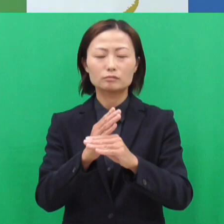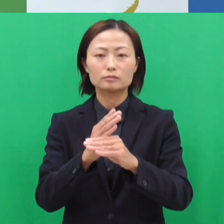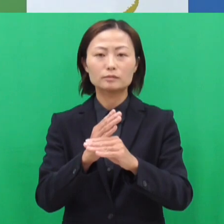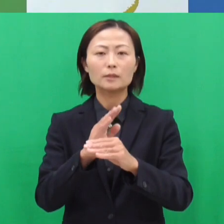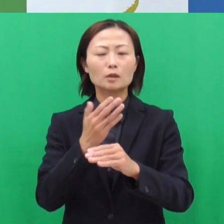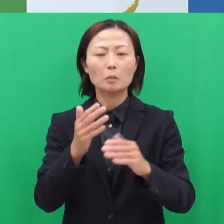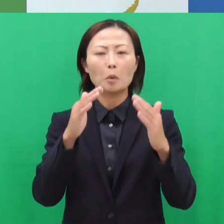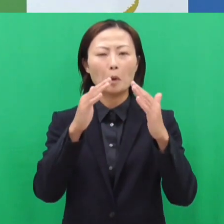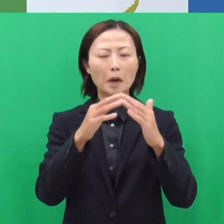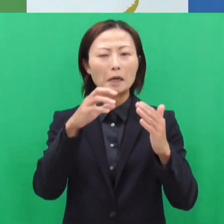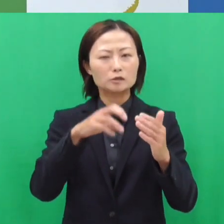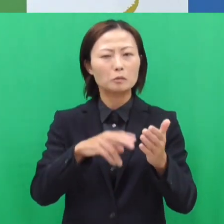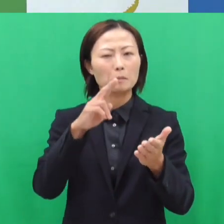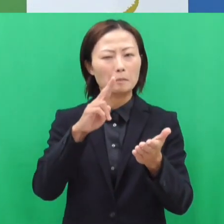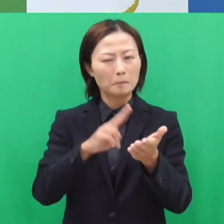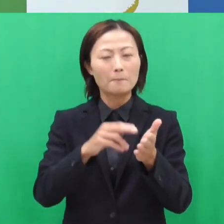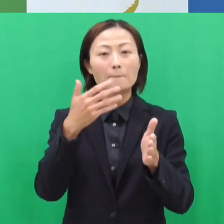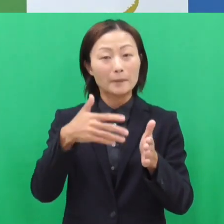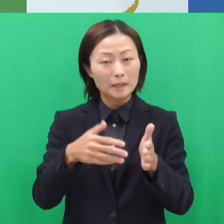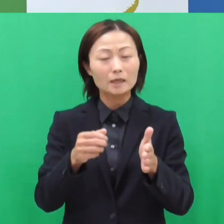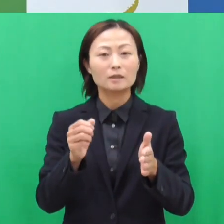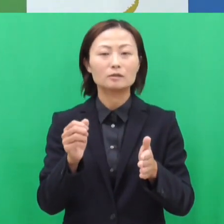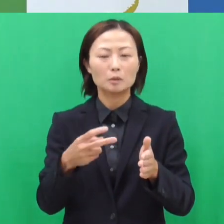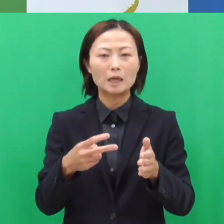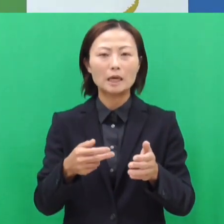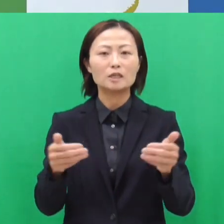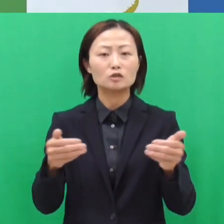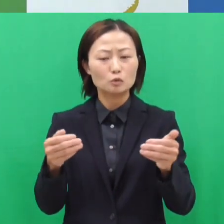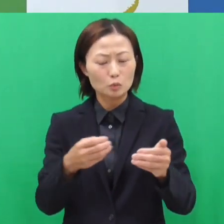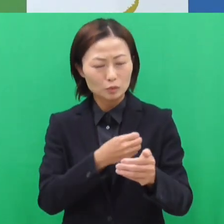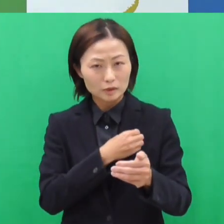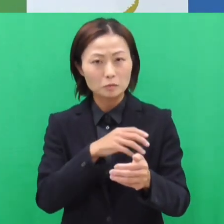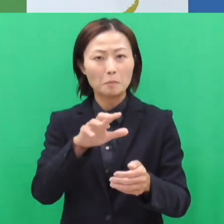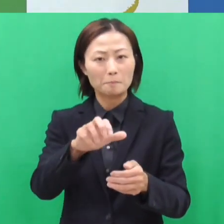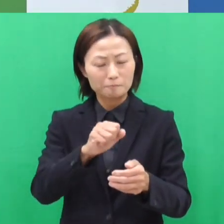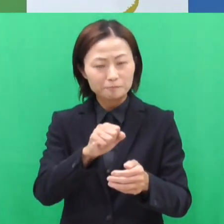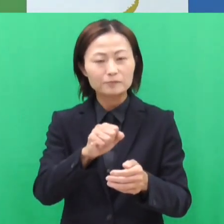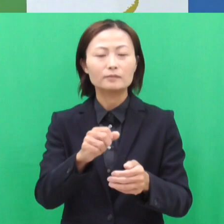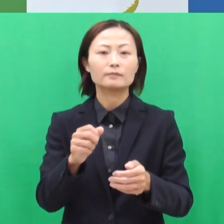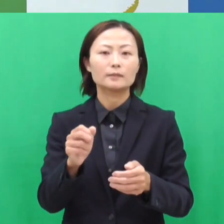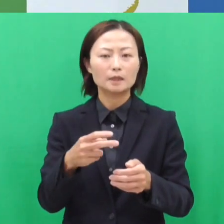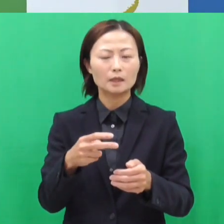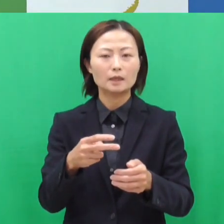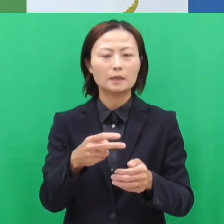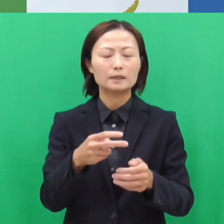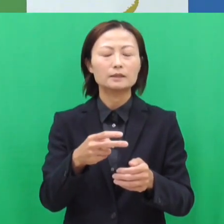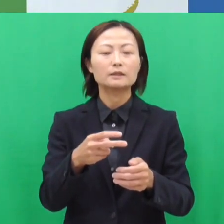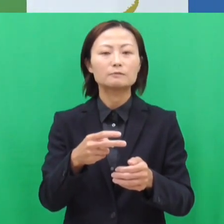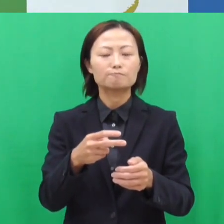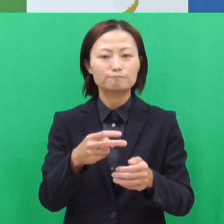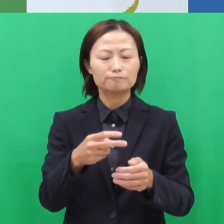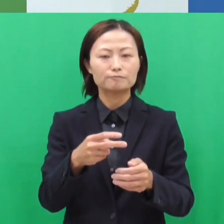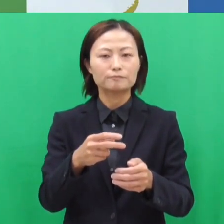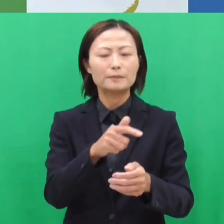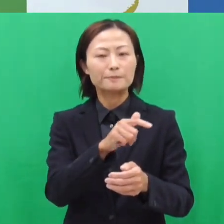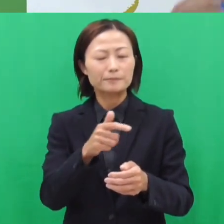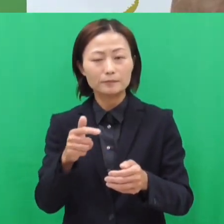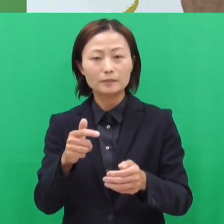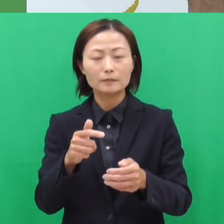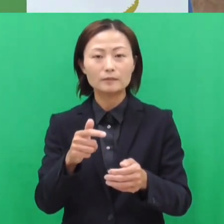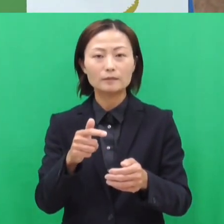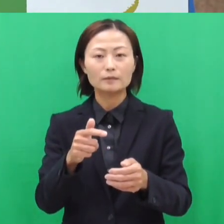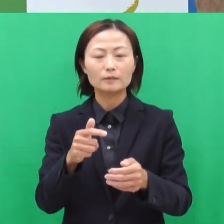の学生スタート従事者の関係それからの実際の動作するの部分として